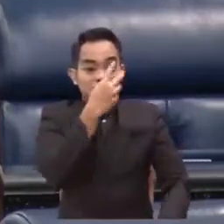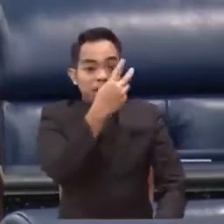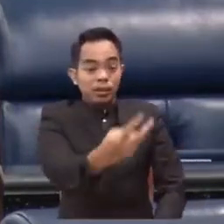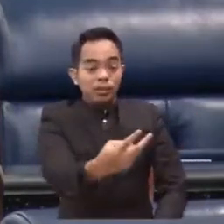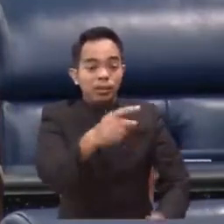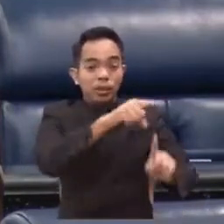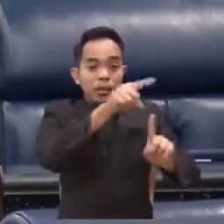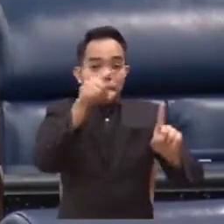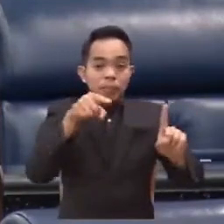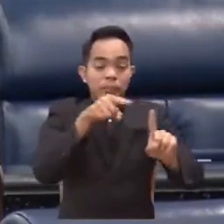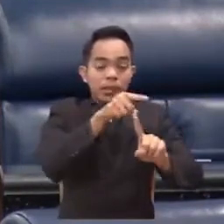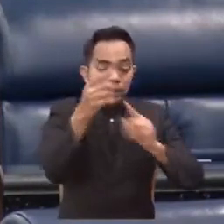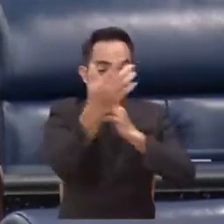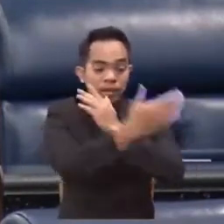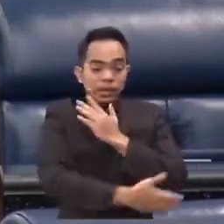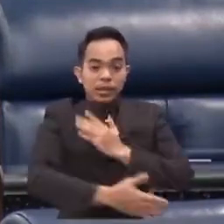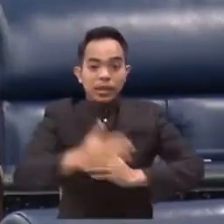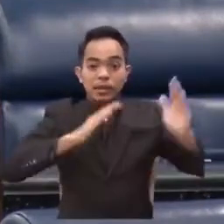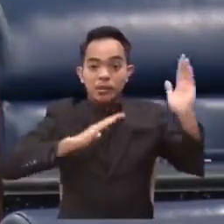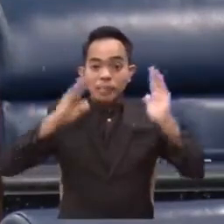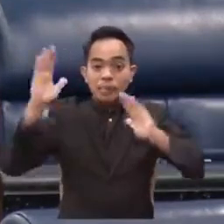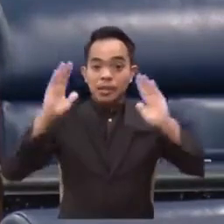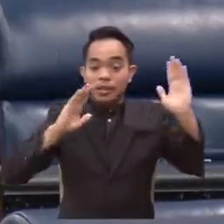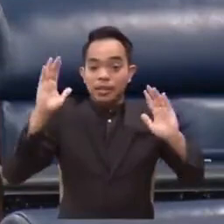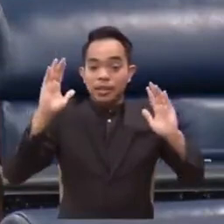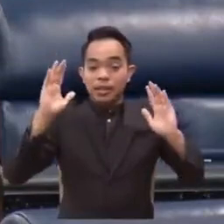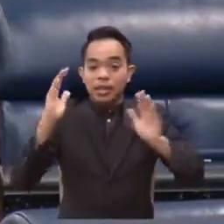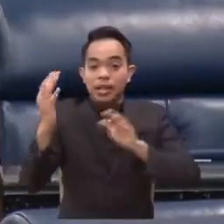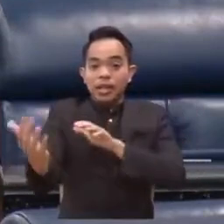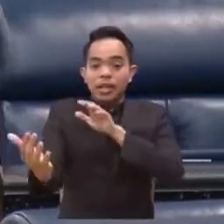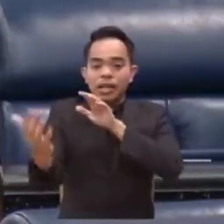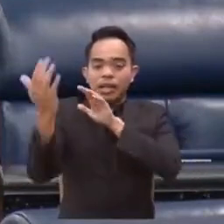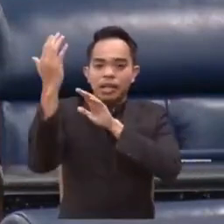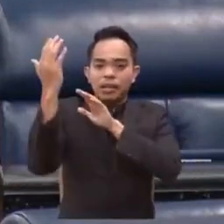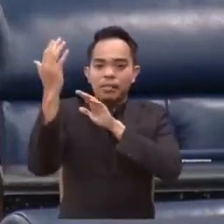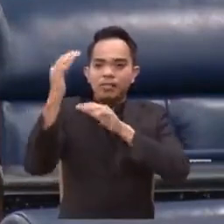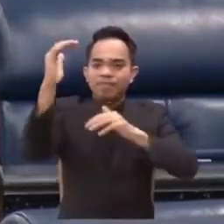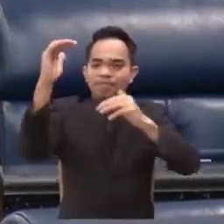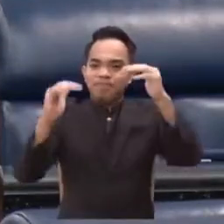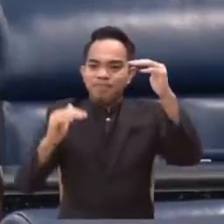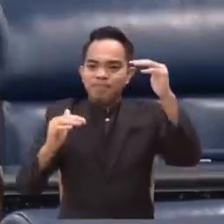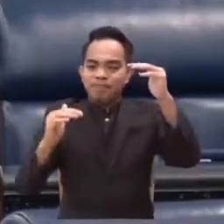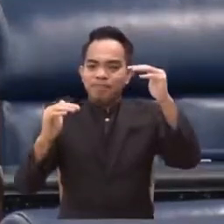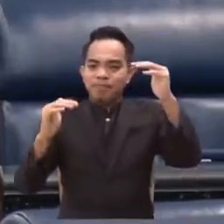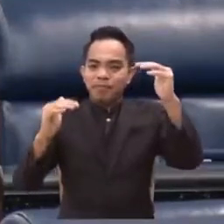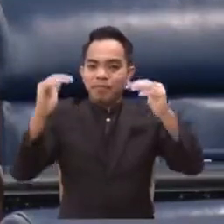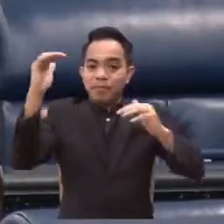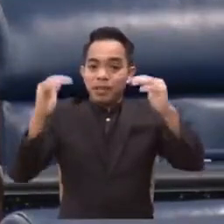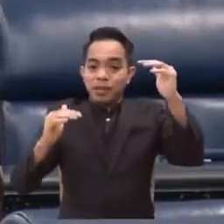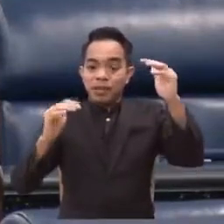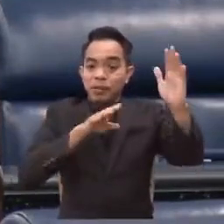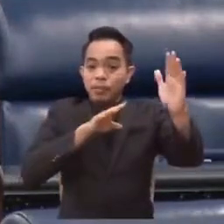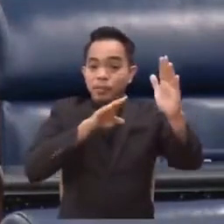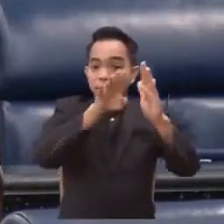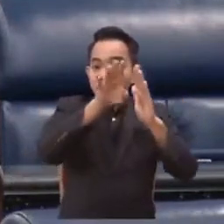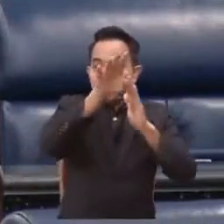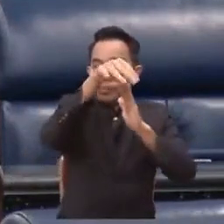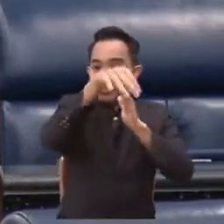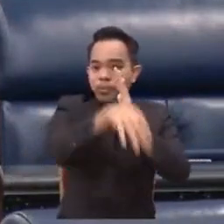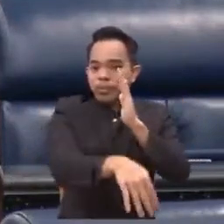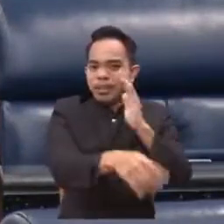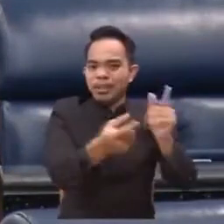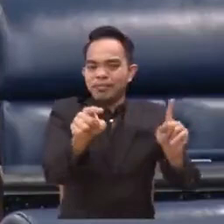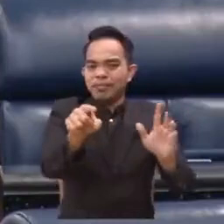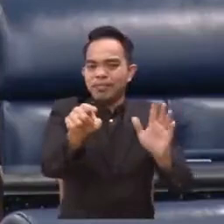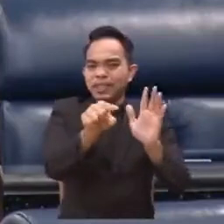Apabila sebuah negara mengalami penguncupan ekonomi yaitu pertumbuhan negatif